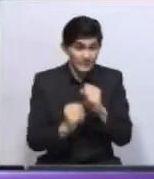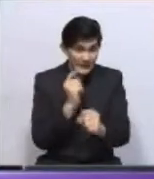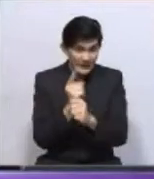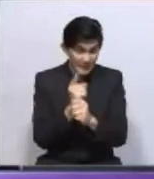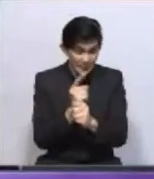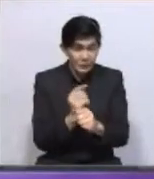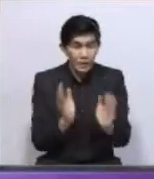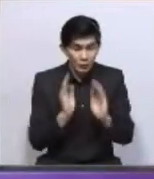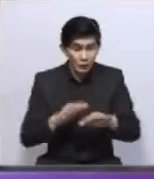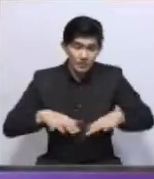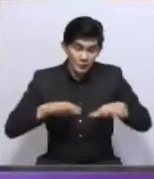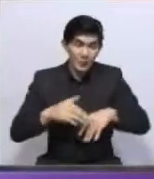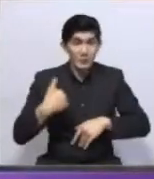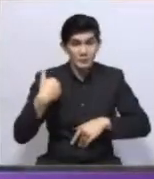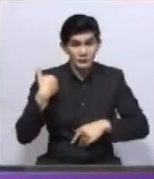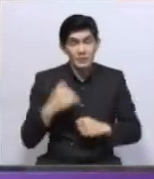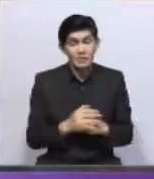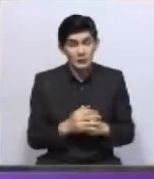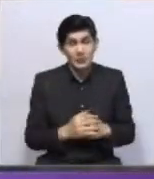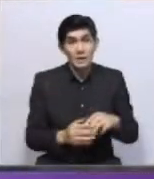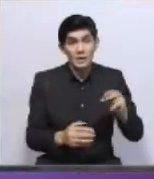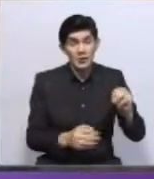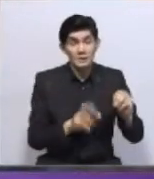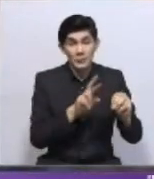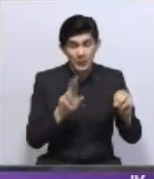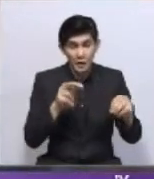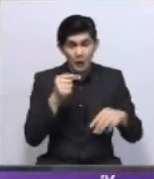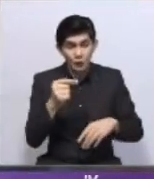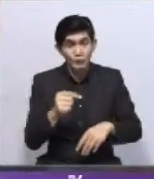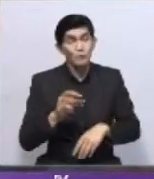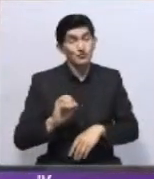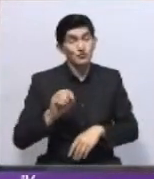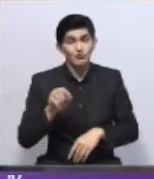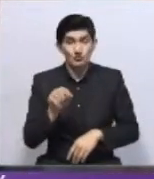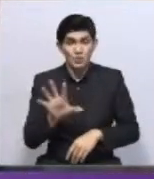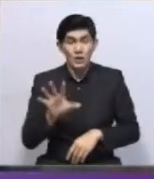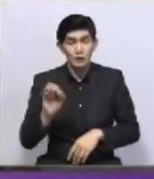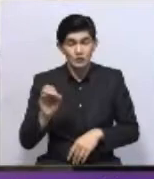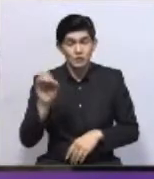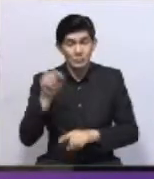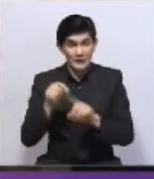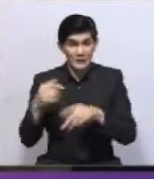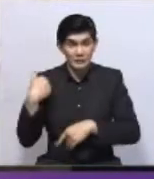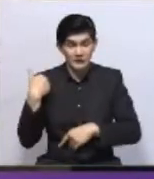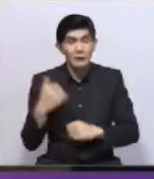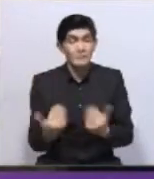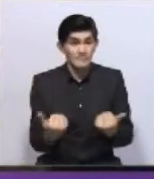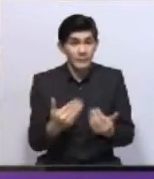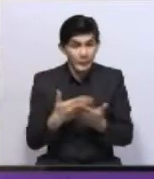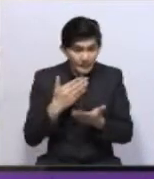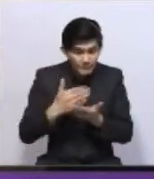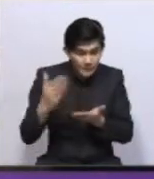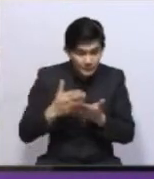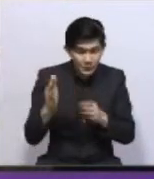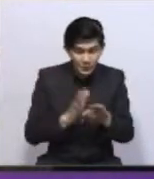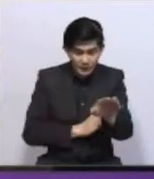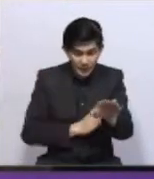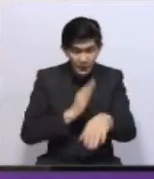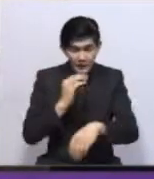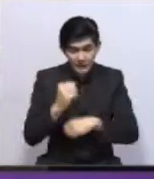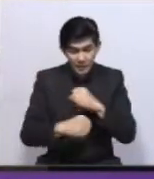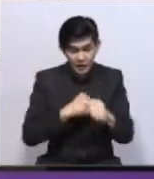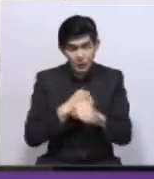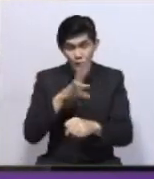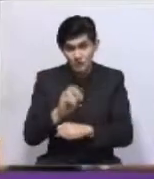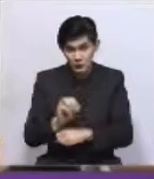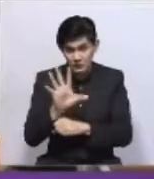อปีลูกค้ารายย่อยค่ะเท่ากับ MRR ลบ 0.50% ต่อปีให้ผ่อนชำระได้นานสูงสุด